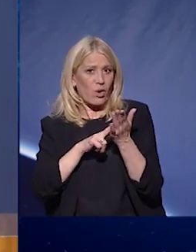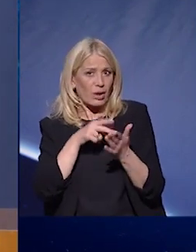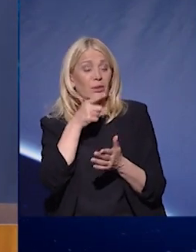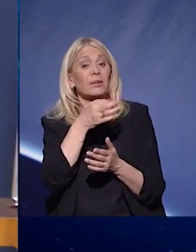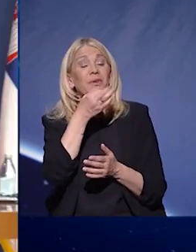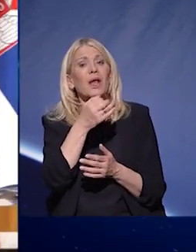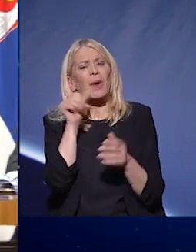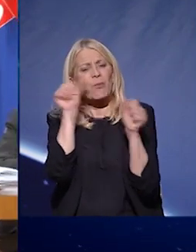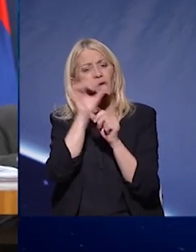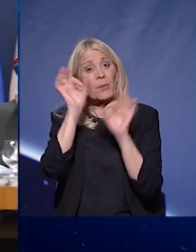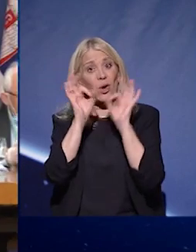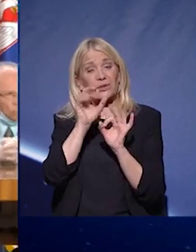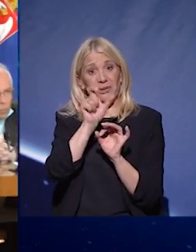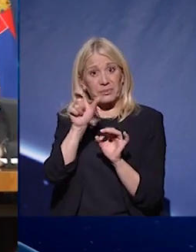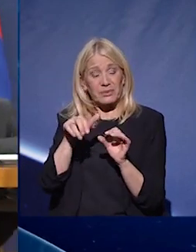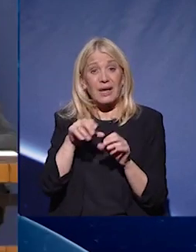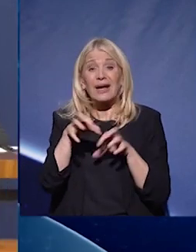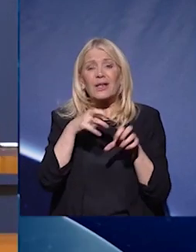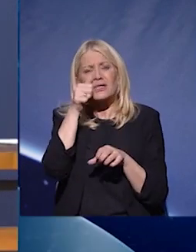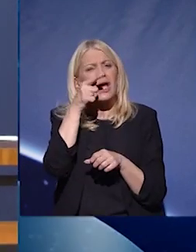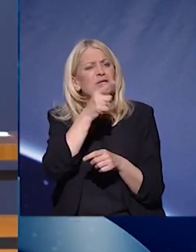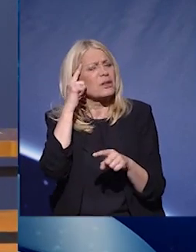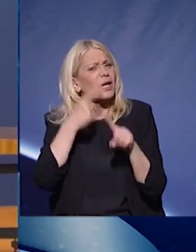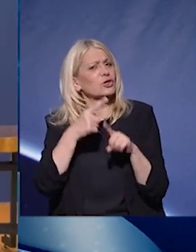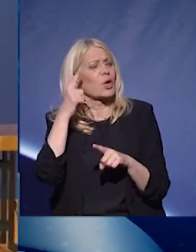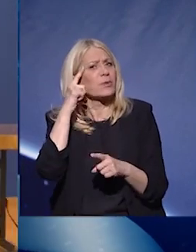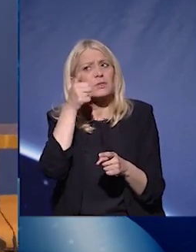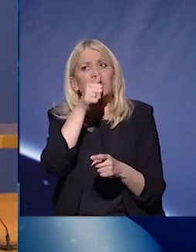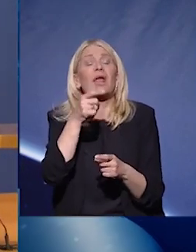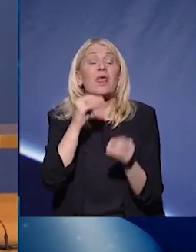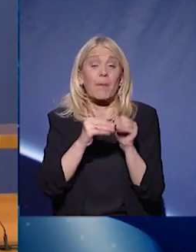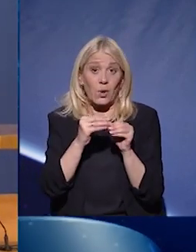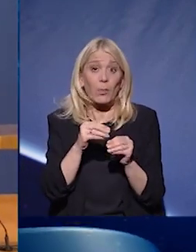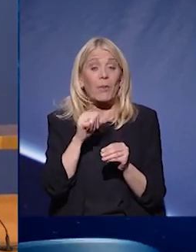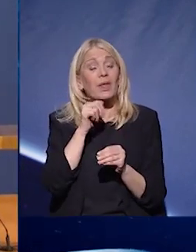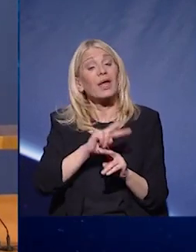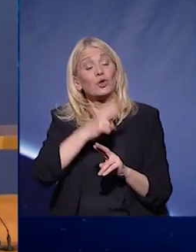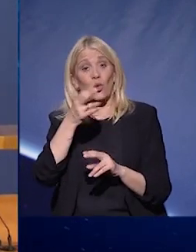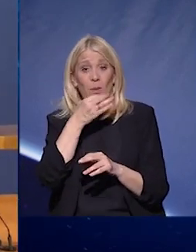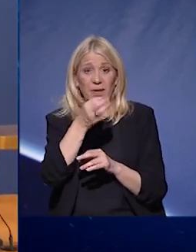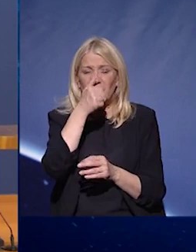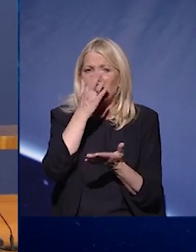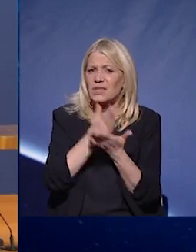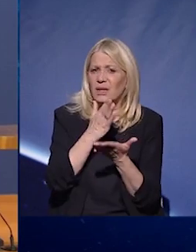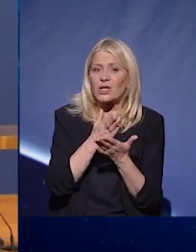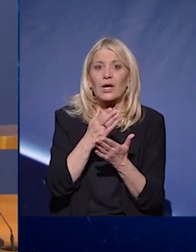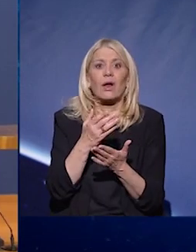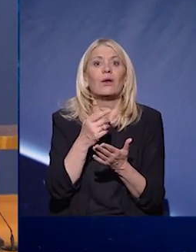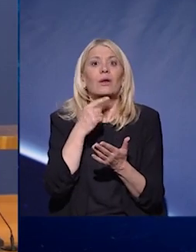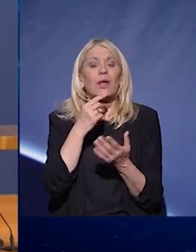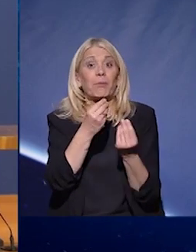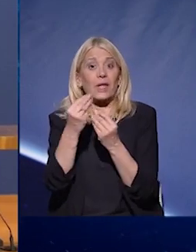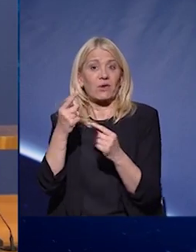da je bila pogrešna procena kadrova. Da li možete da objasnite na šta se to konkretno odnosi, odnosno šta je problem? I sledeće pitanje je samo šta se dešava sa masovnim testiranjem?